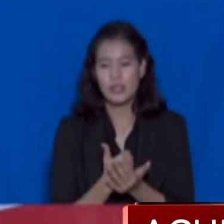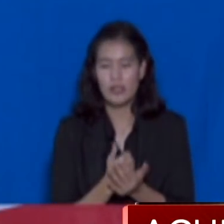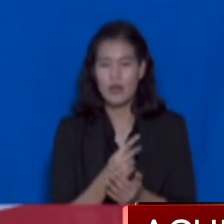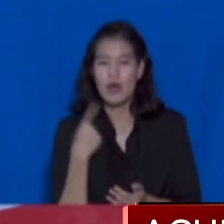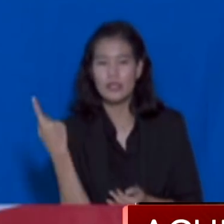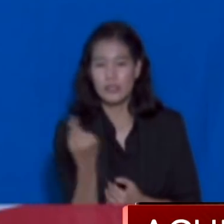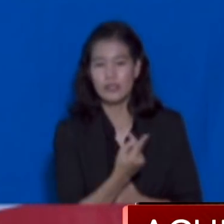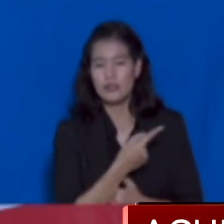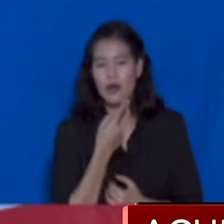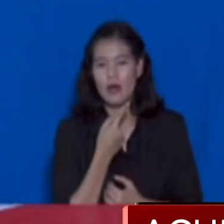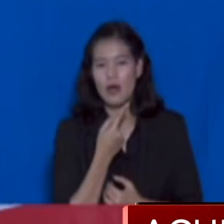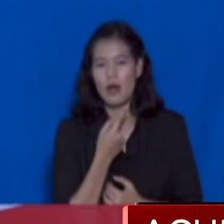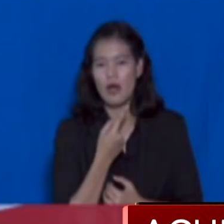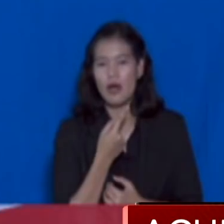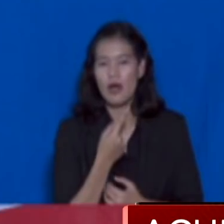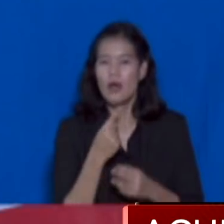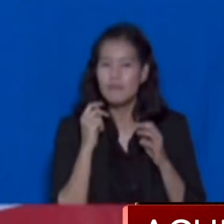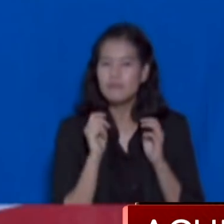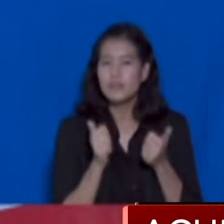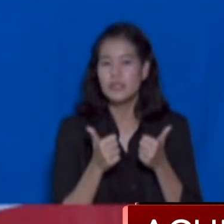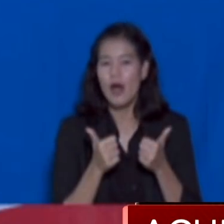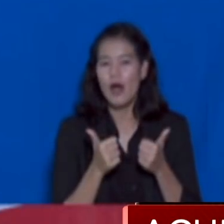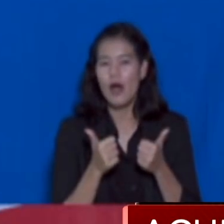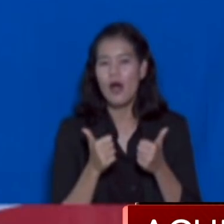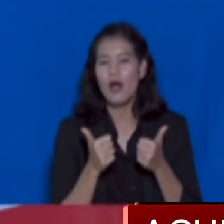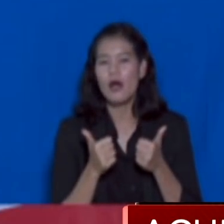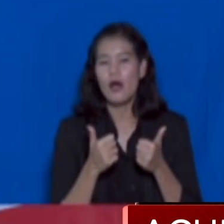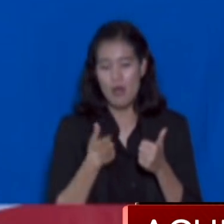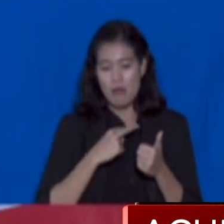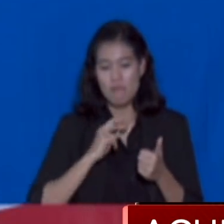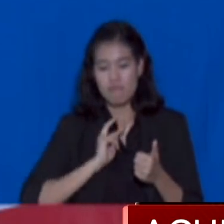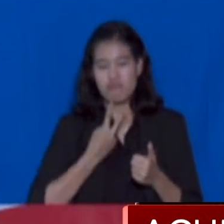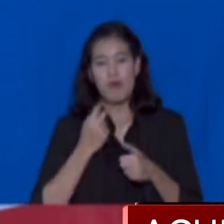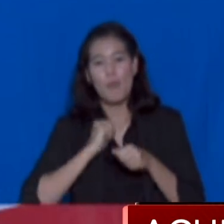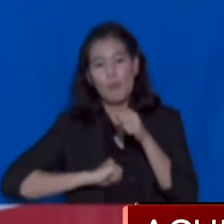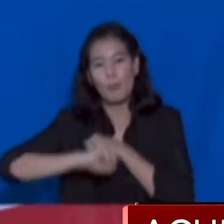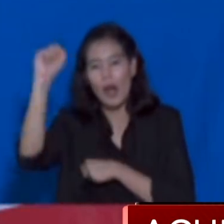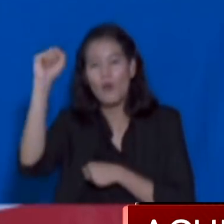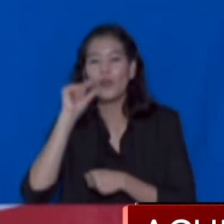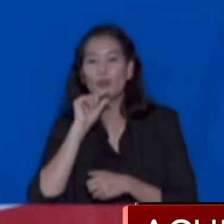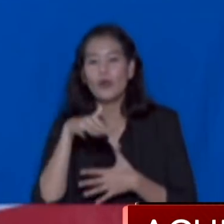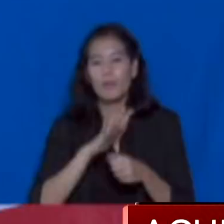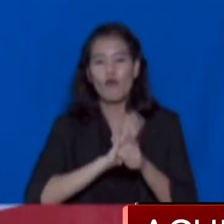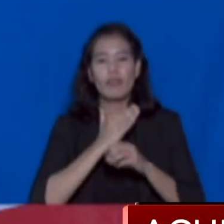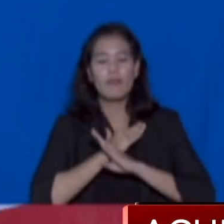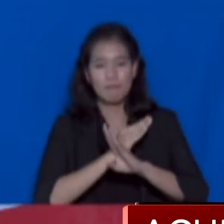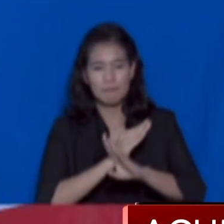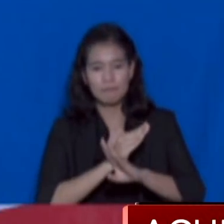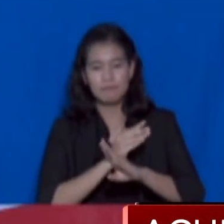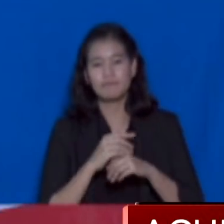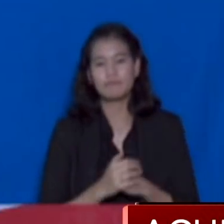kita semua mampu untuk menjadi pahlawan di dalam kaitan dengan pengendalian Penyakit ini